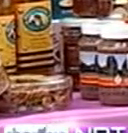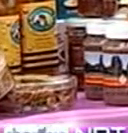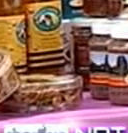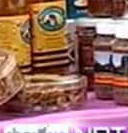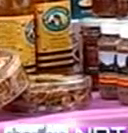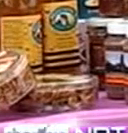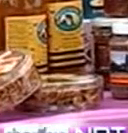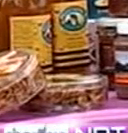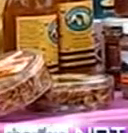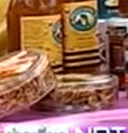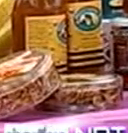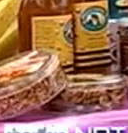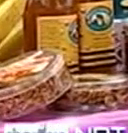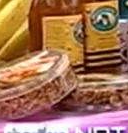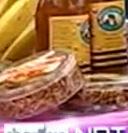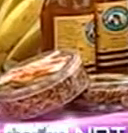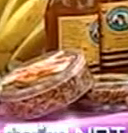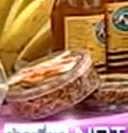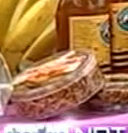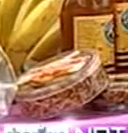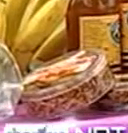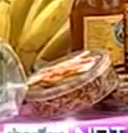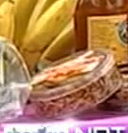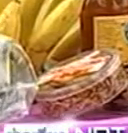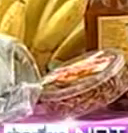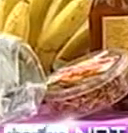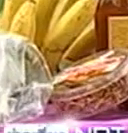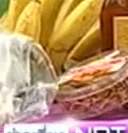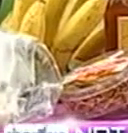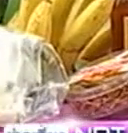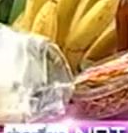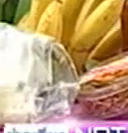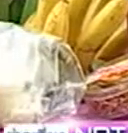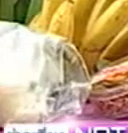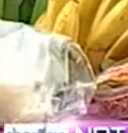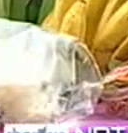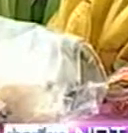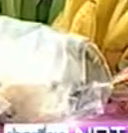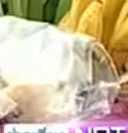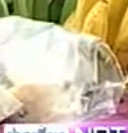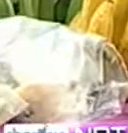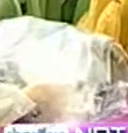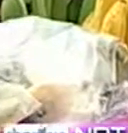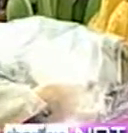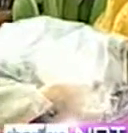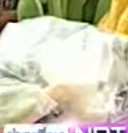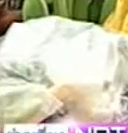ยแลนด์งามสุดแสนแดนอันดามันเรื่องลือลาสวัสดี